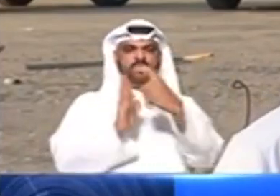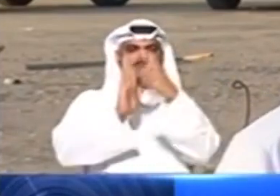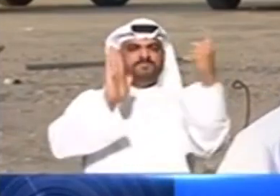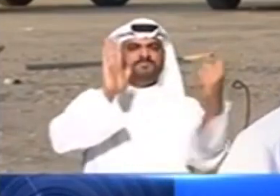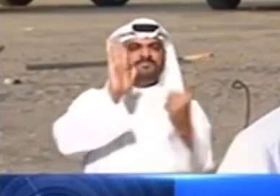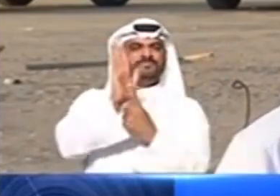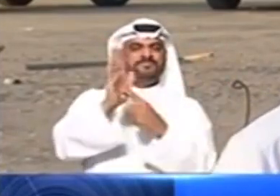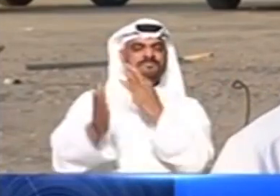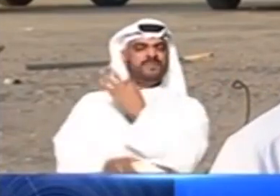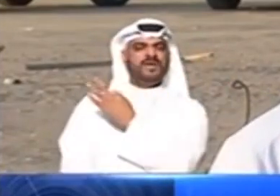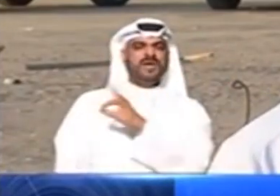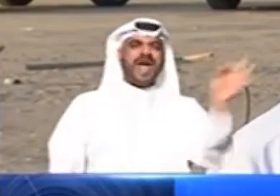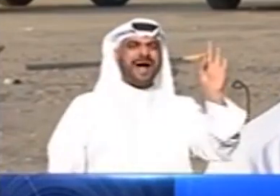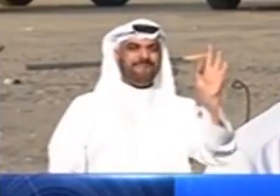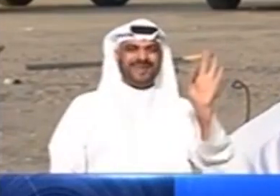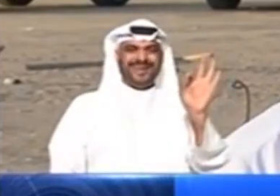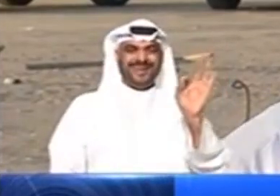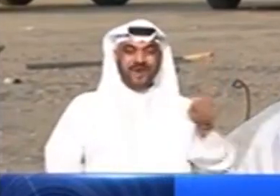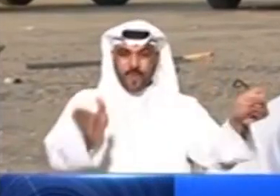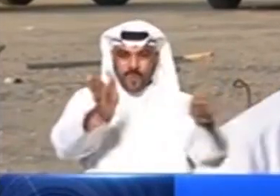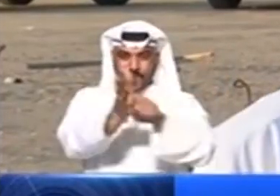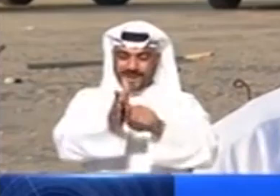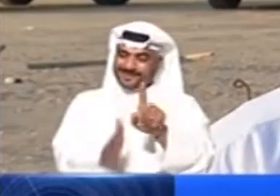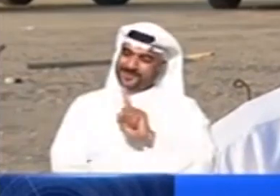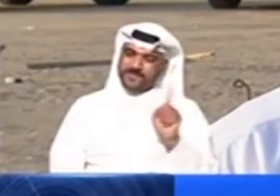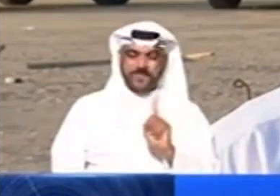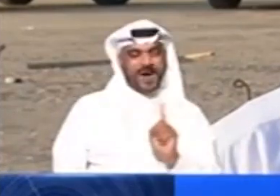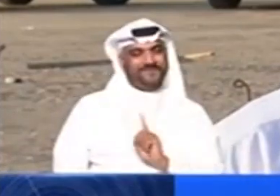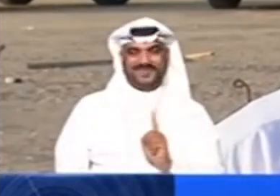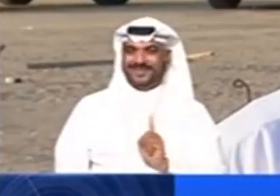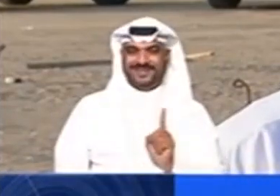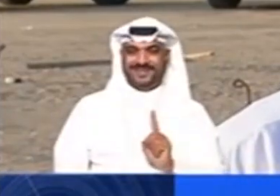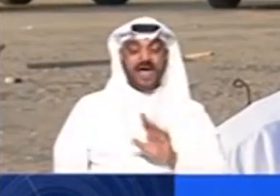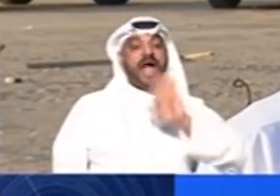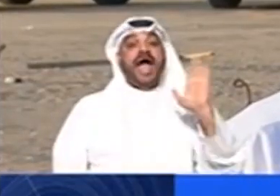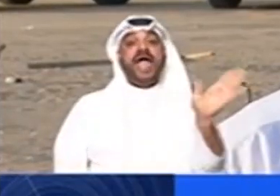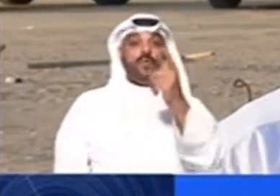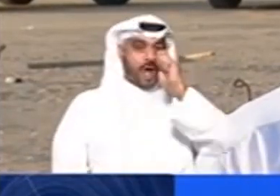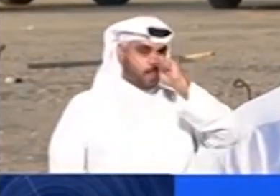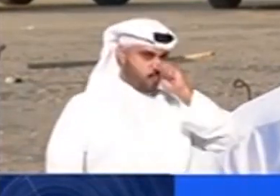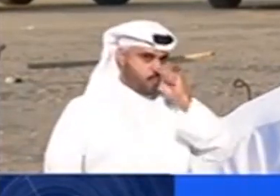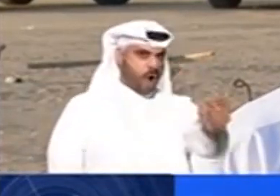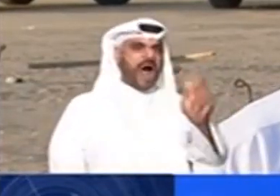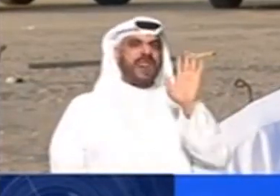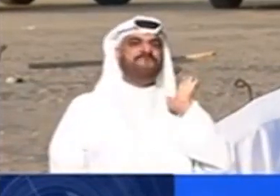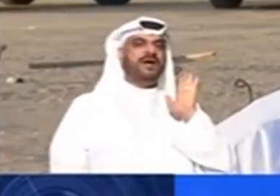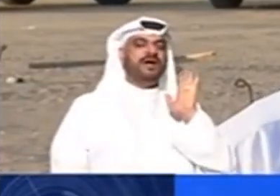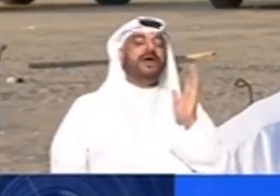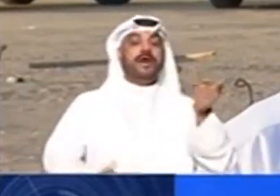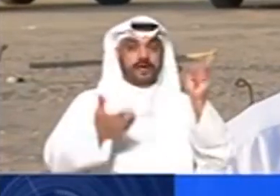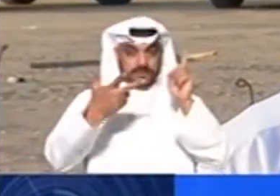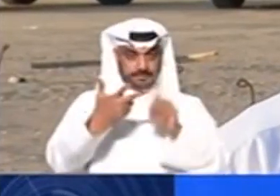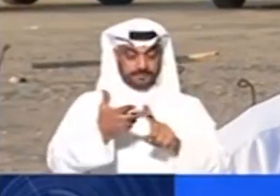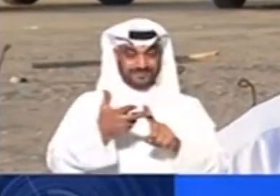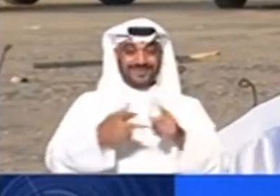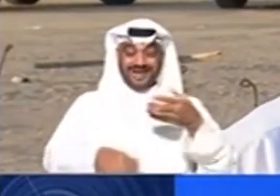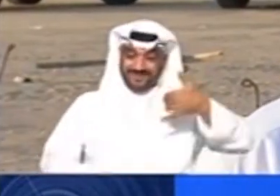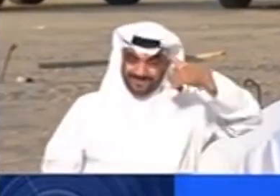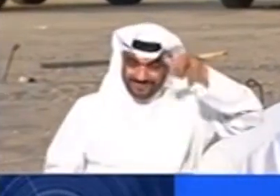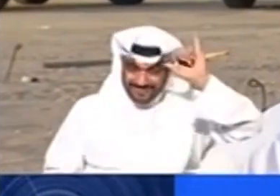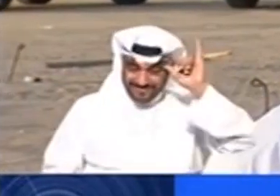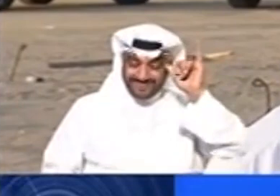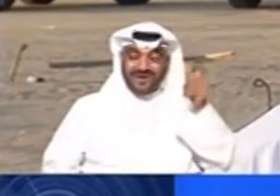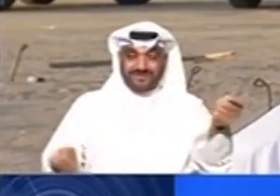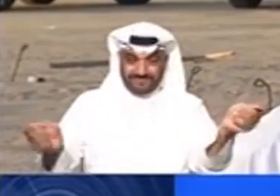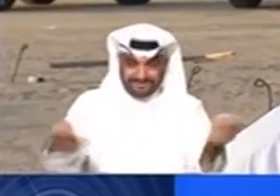الكل، ولن يستثنى أحد من تطبيق القانون نفسه. يوجد مخيمات مخالفة ويوجد أصحاب حلال، أما أصحاب الحلال